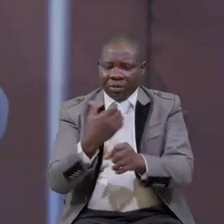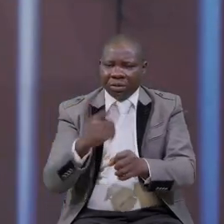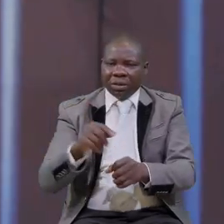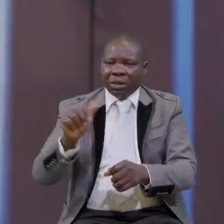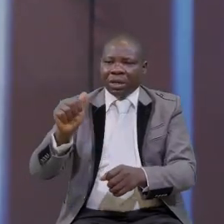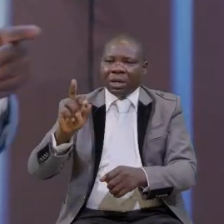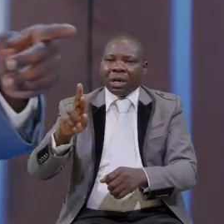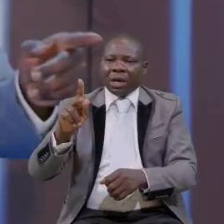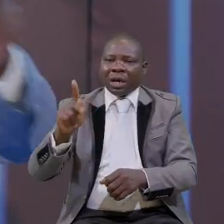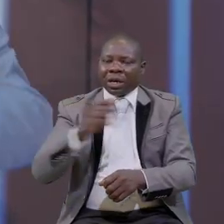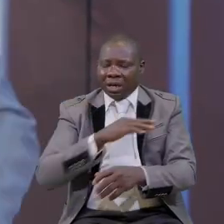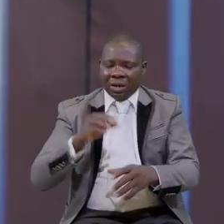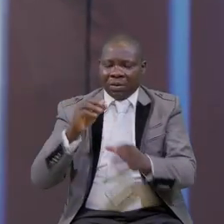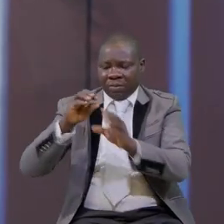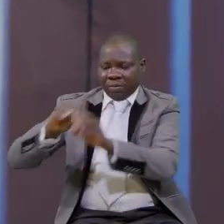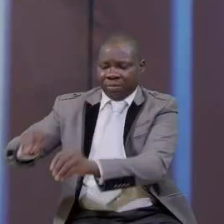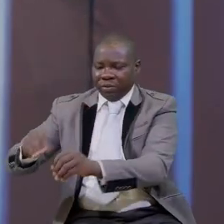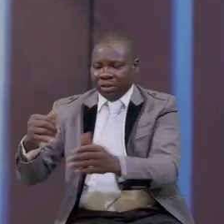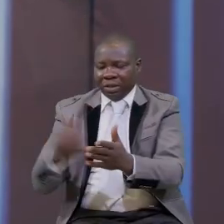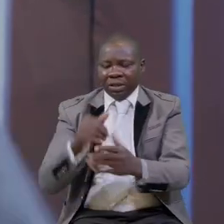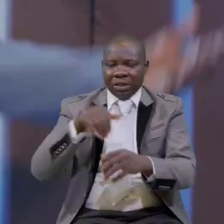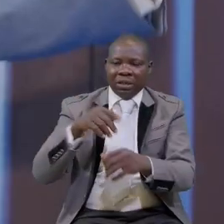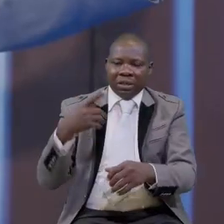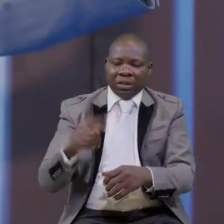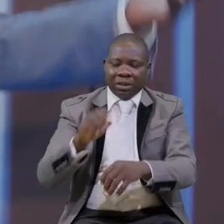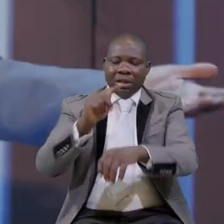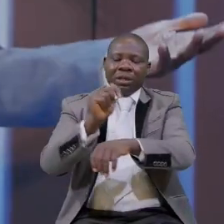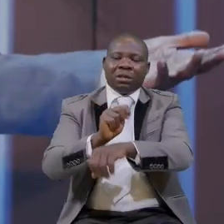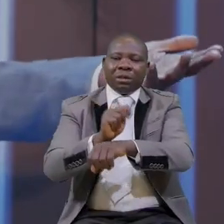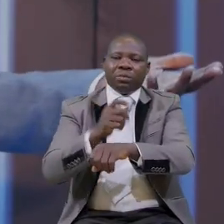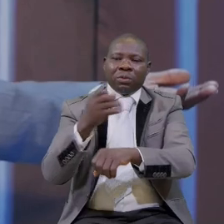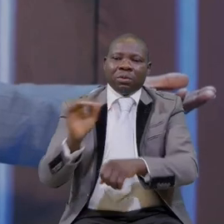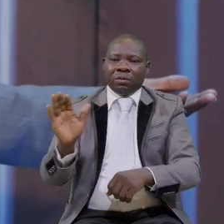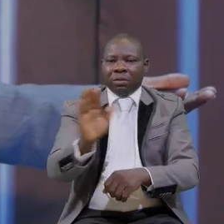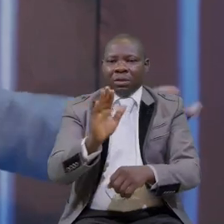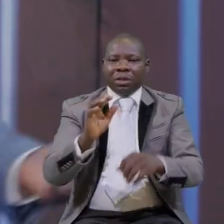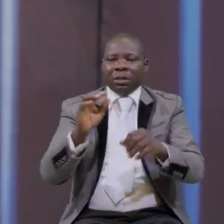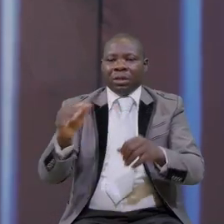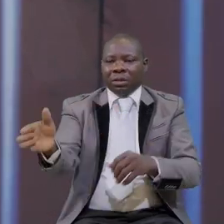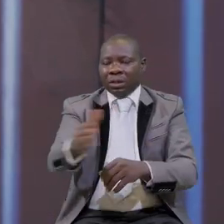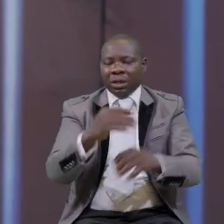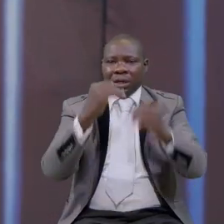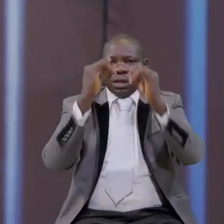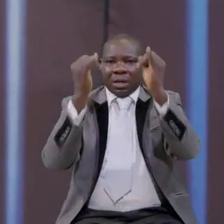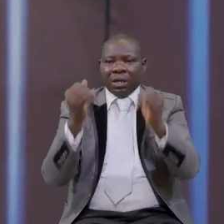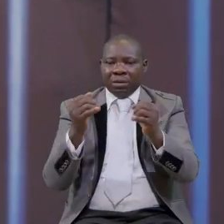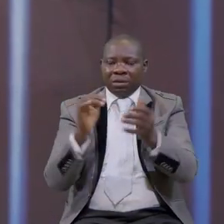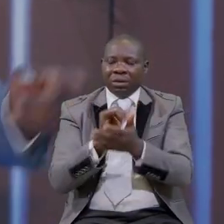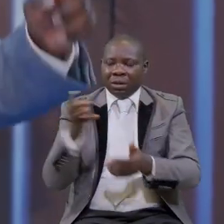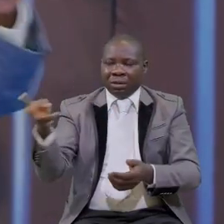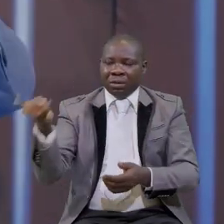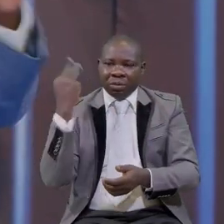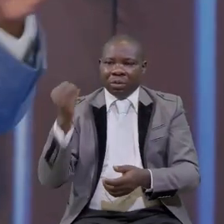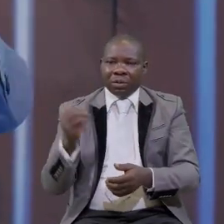mis ça dans le temple et leur idole qui était là,